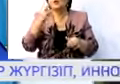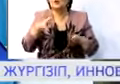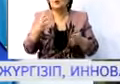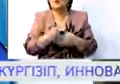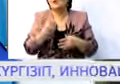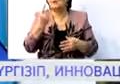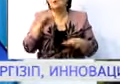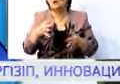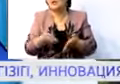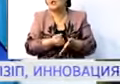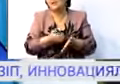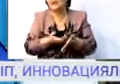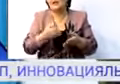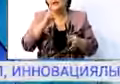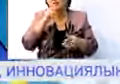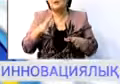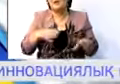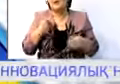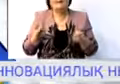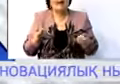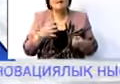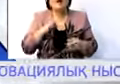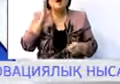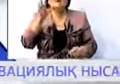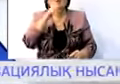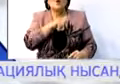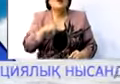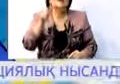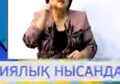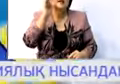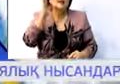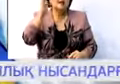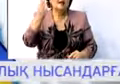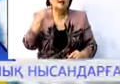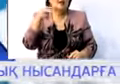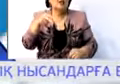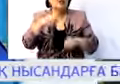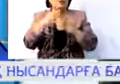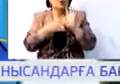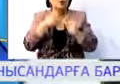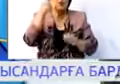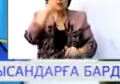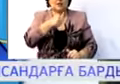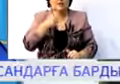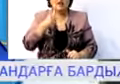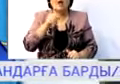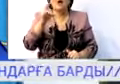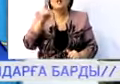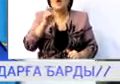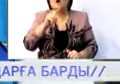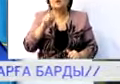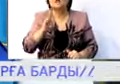жетпеген кемшілік бізде дайындық аз болды. Енді алдағы уақытта ертең Алла қаласа 2019 жылы наурыздың